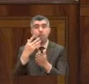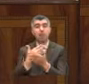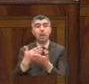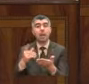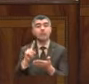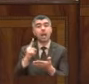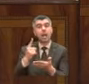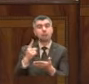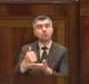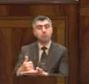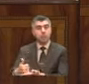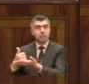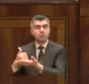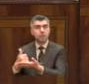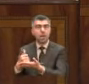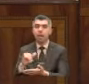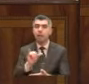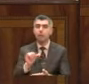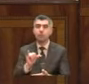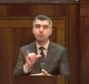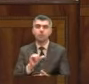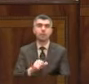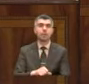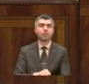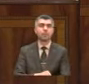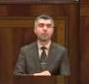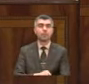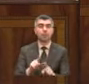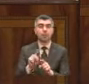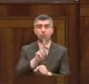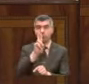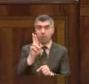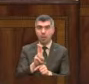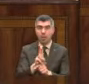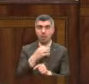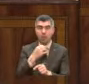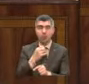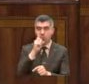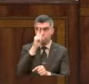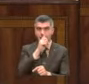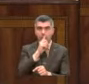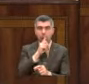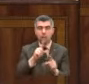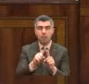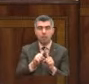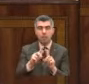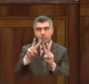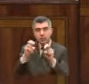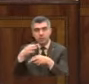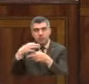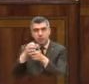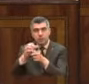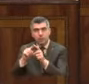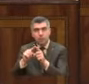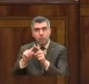فيما يتعلق بالبحث العلمي. لماذا هذا؟ لانه كما جاء في السؤال نريد ان نطور، الا نكتفي بانتاج الكهرباء